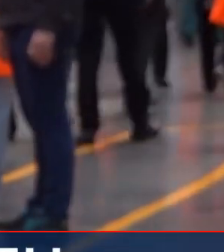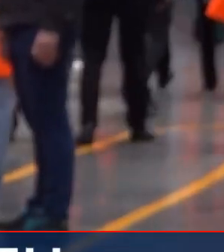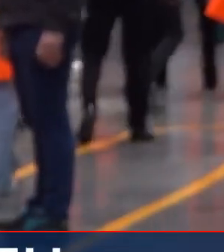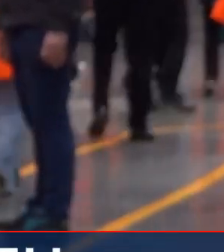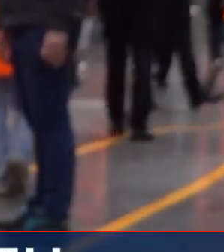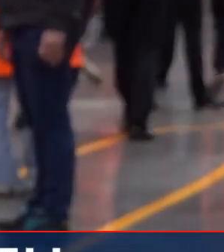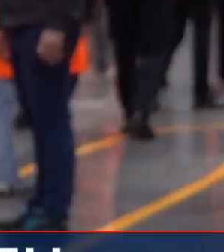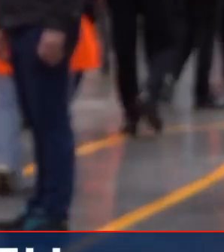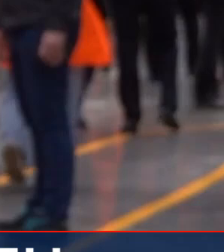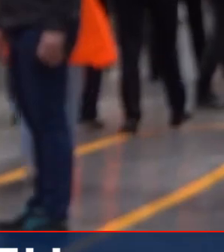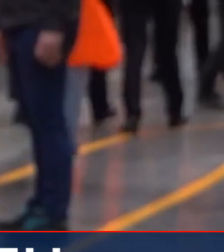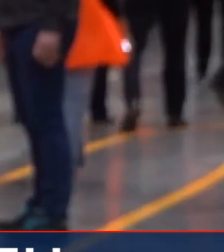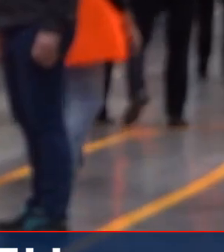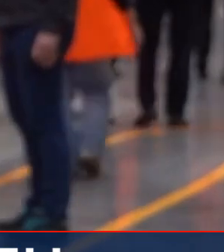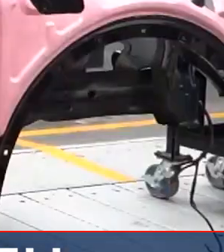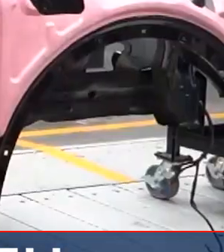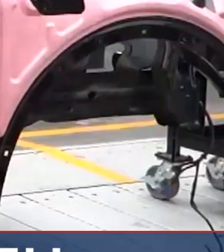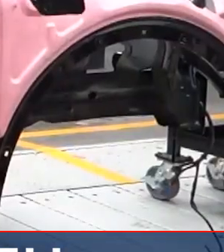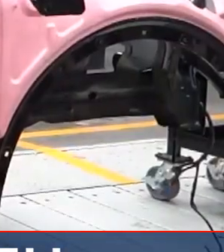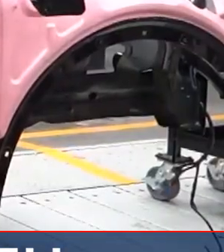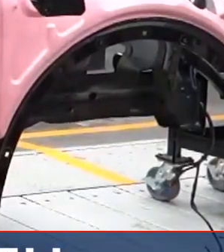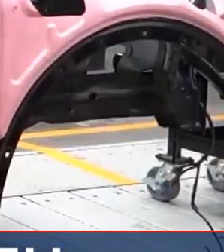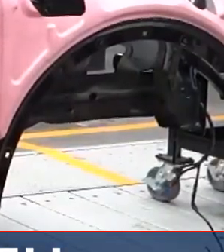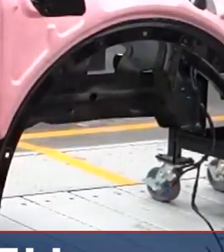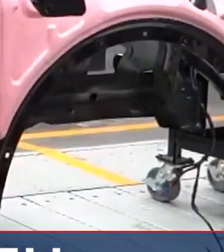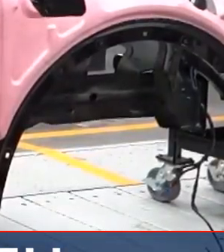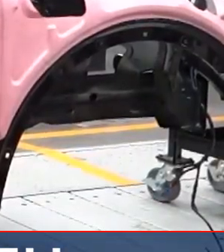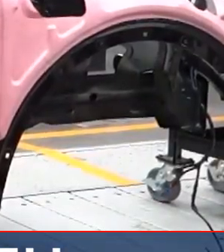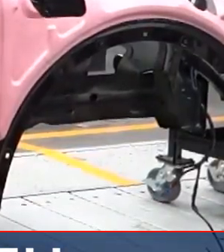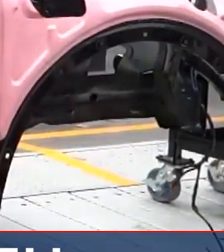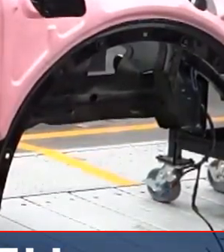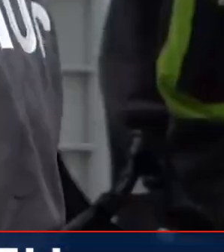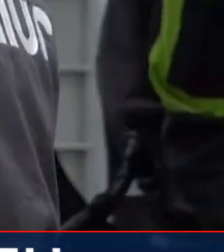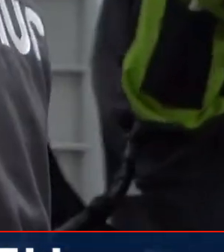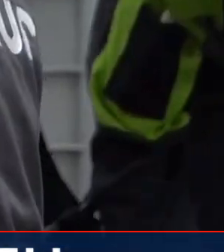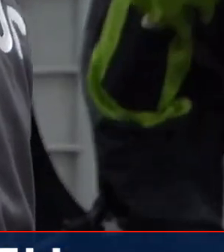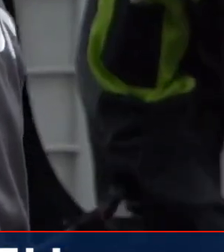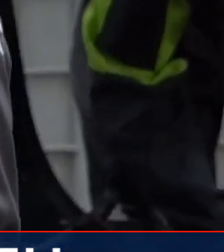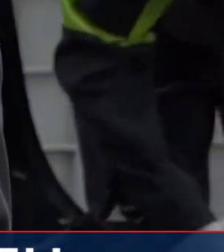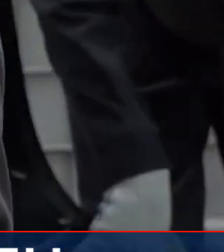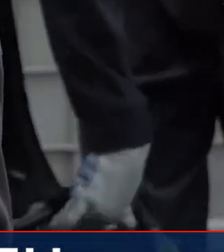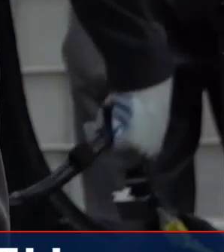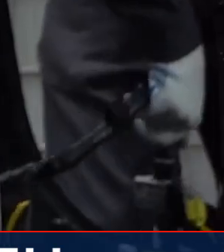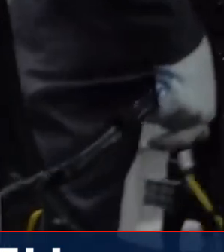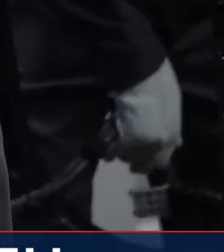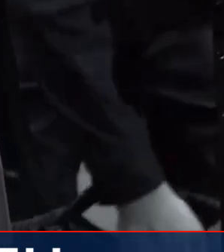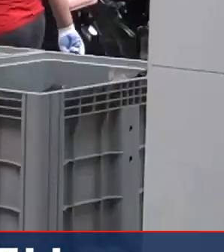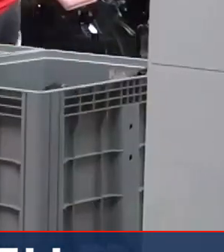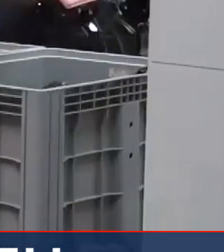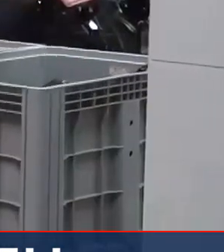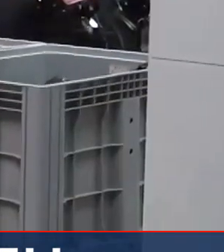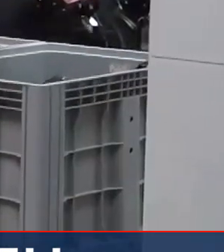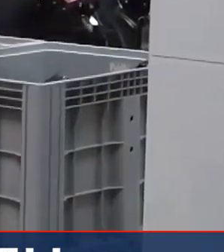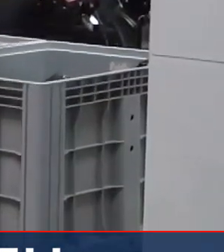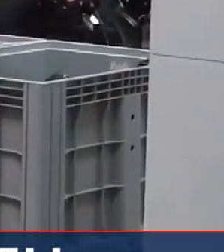құрастырушының тиісті құжатына сәйкес жүргізіліп жатыр. Соңғы жылдар кәсіпорын нағыз технологиялық серпіліс жасады. Өткен жылдың өзінде зауыт рекордтық көрсеткішке